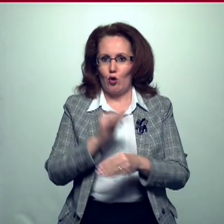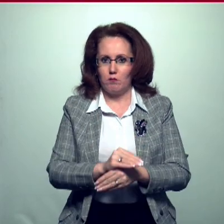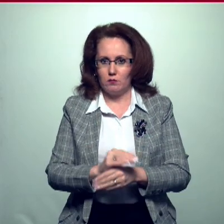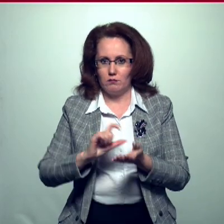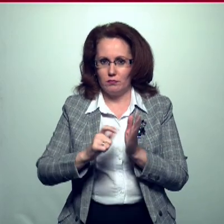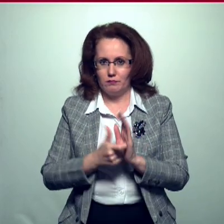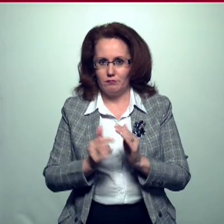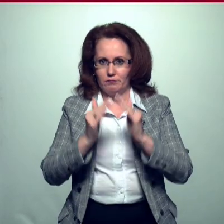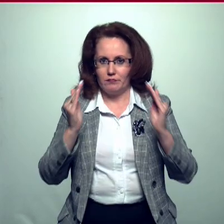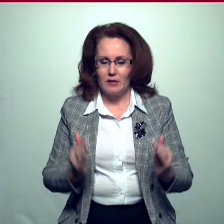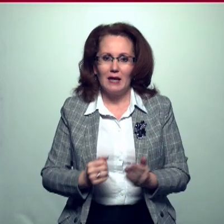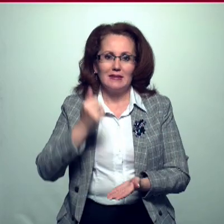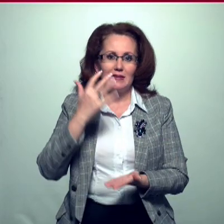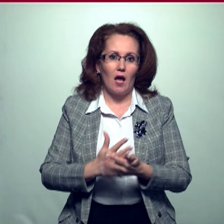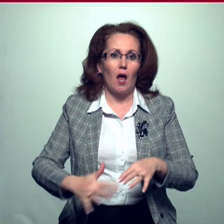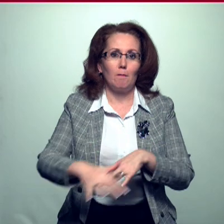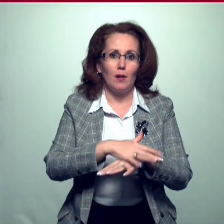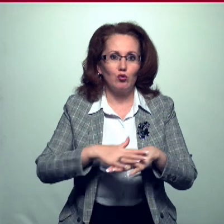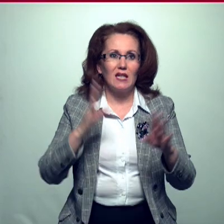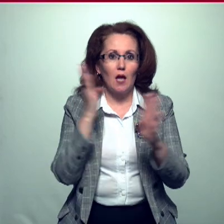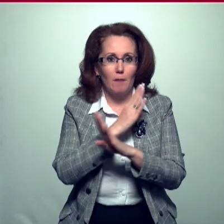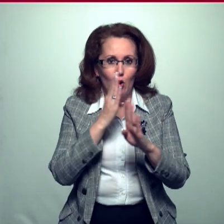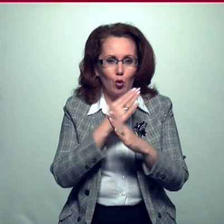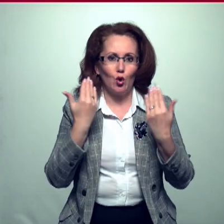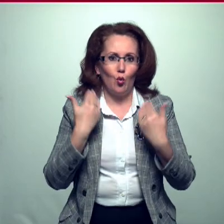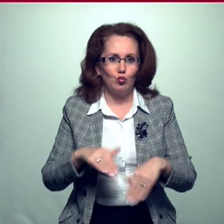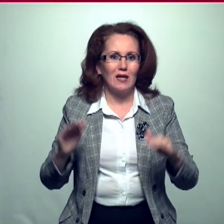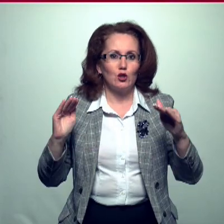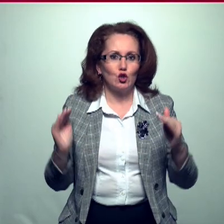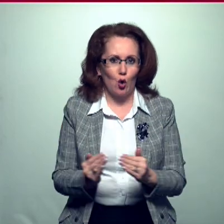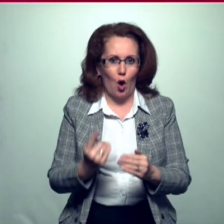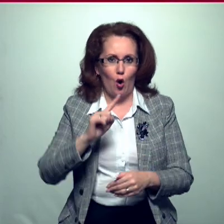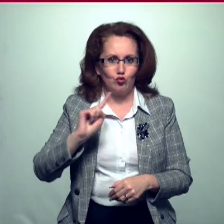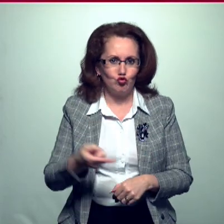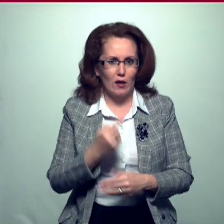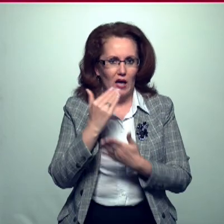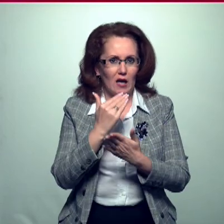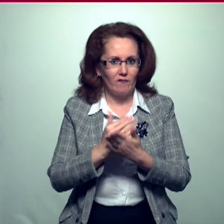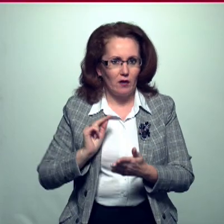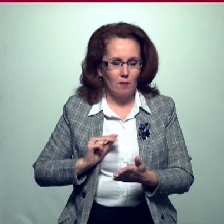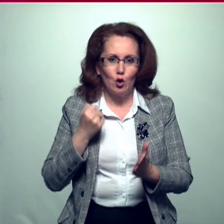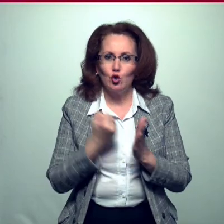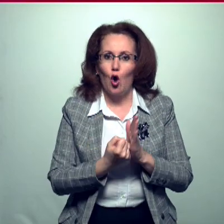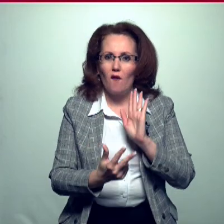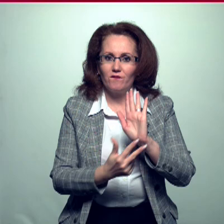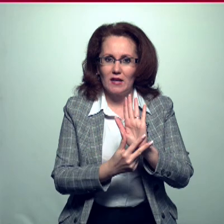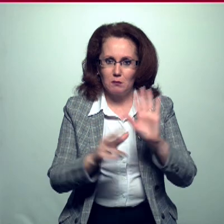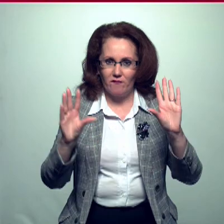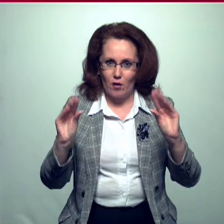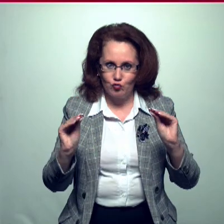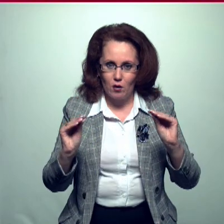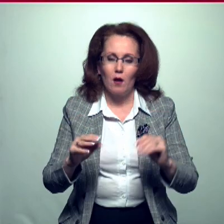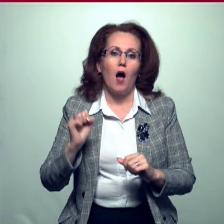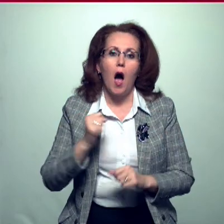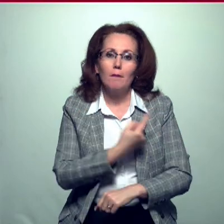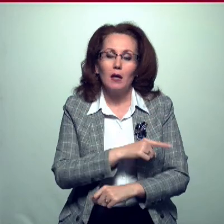помещении. Пункт на центральной площади из-за погоды уже сократил на 1 час график работы. Теперь здесь принимают до 20:00. А медики готовятся к